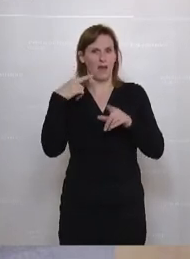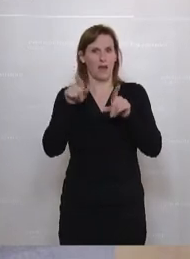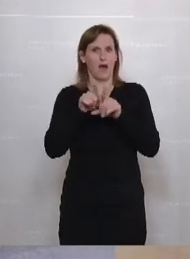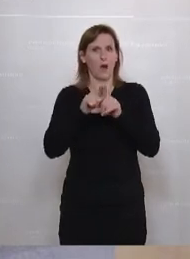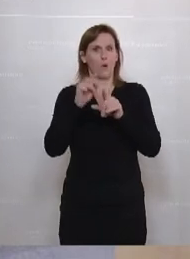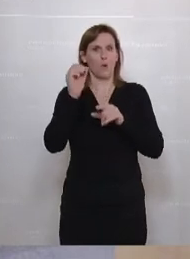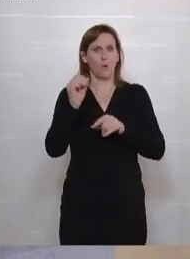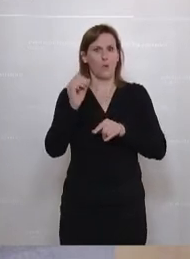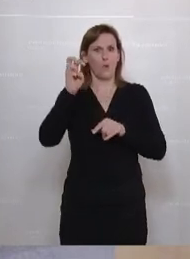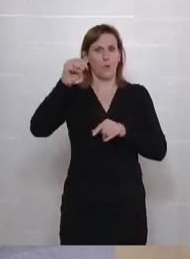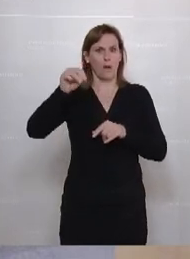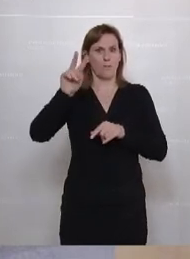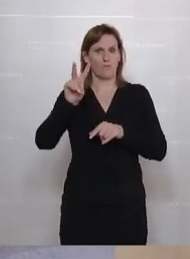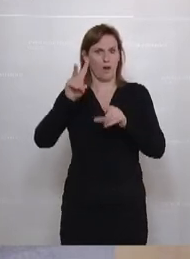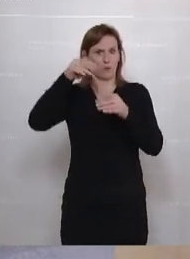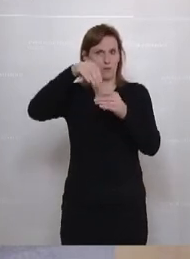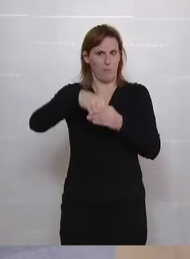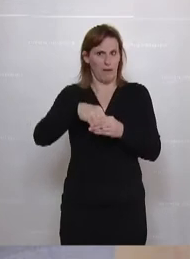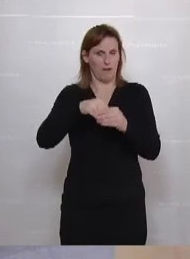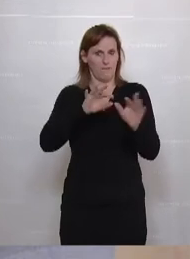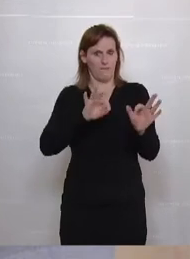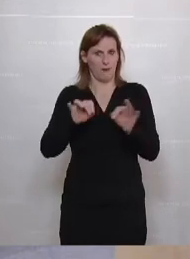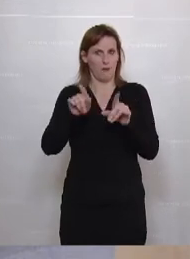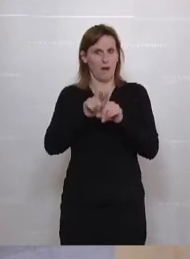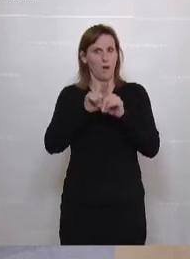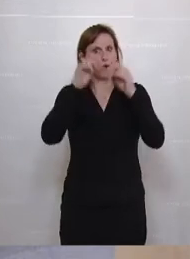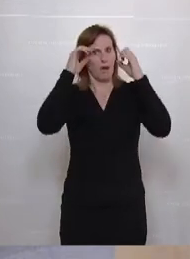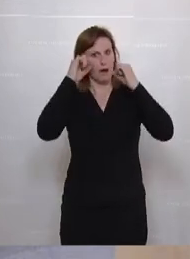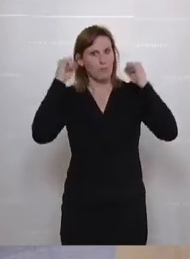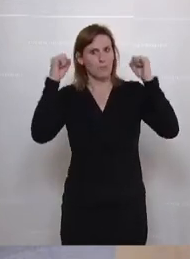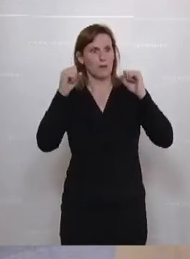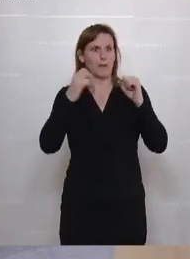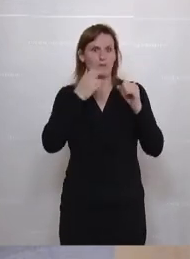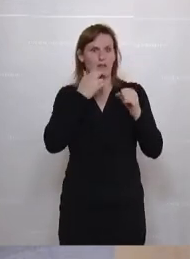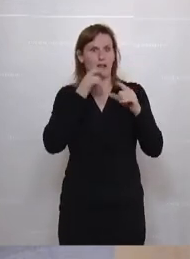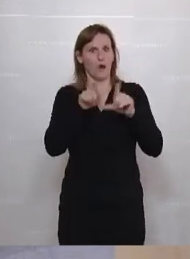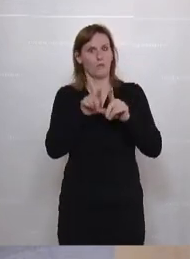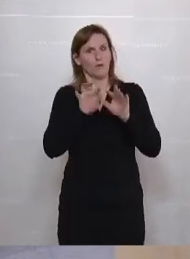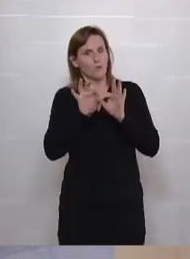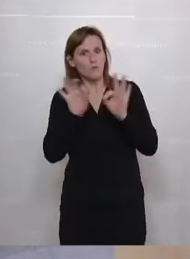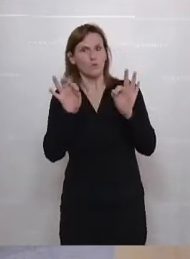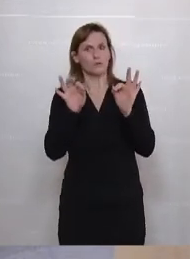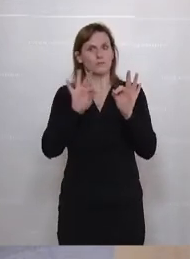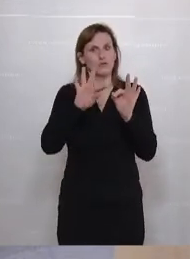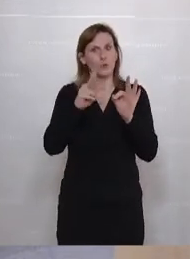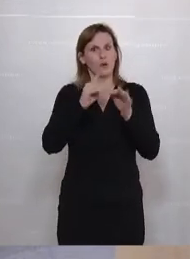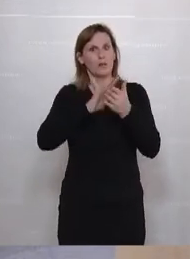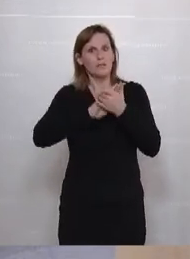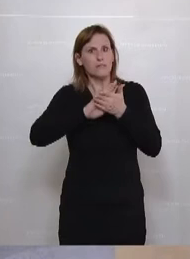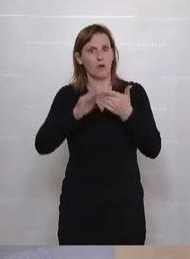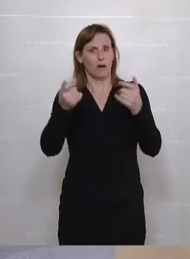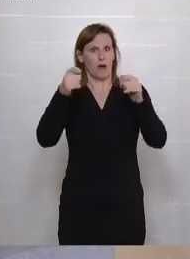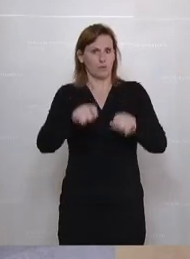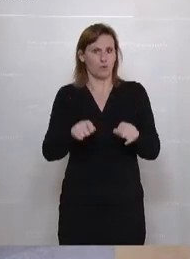schon, jetzt denke ich, als Republik ein gewisses Interesse haben, das erfolgreich zu Ende bringen. Und wir würden da die Aktivitäten der